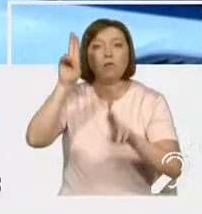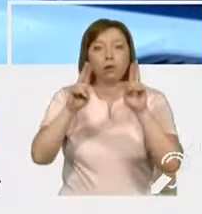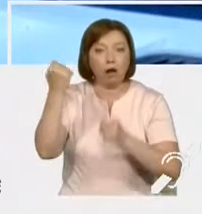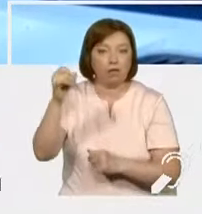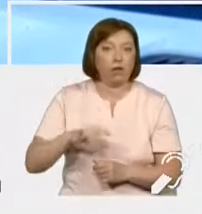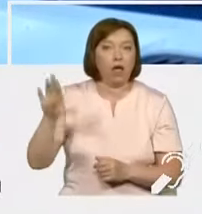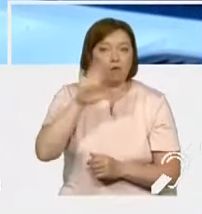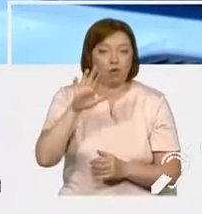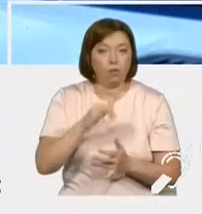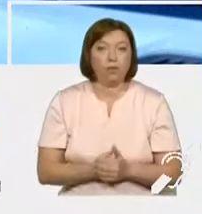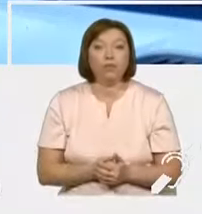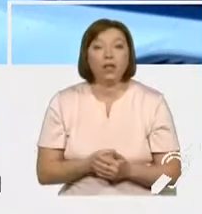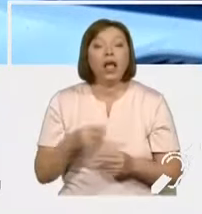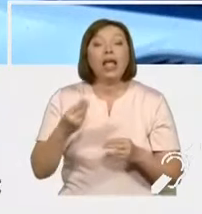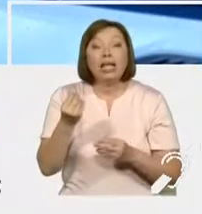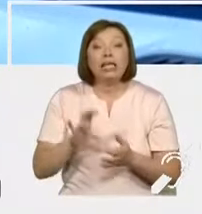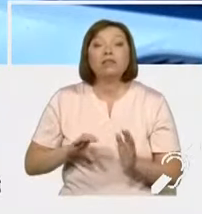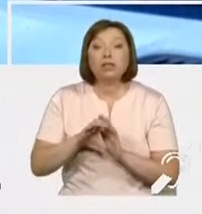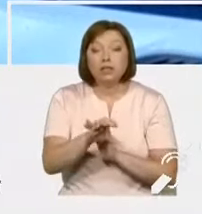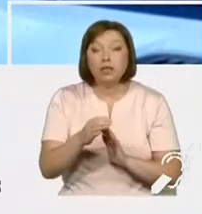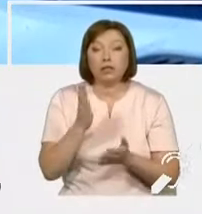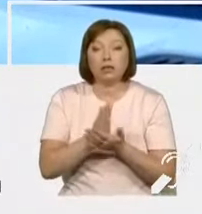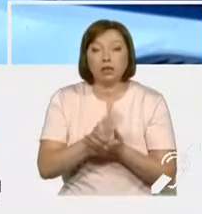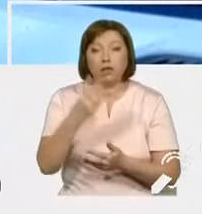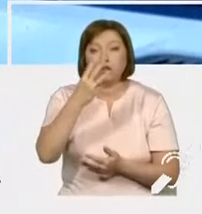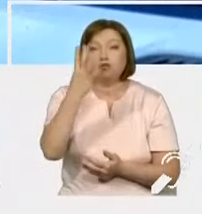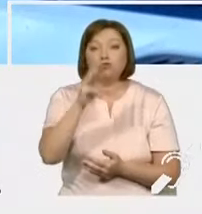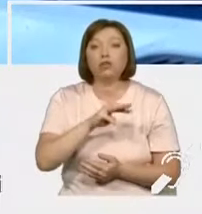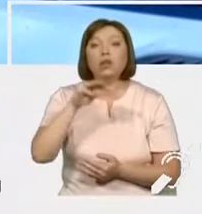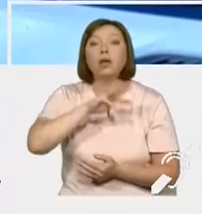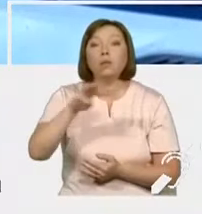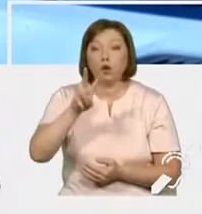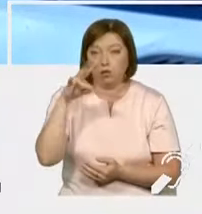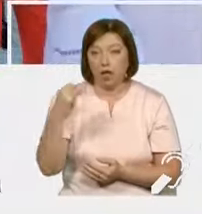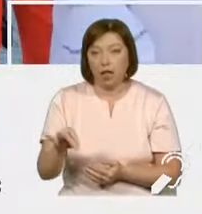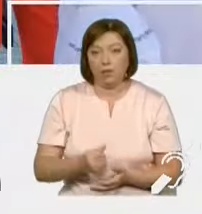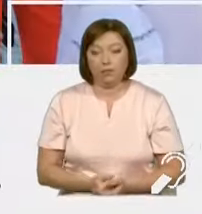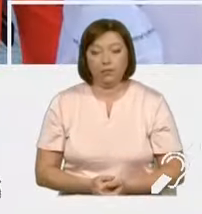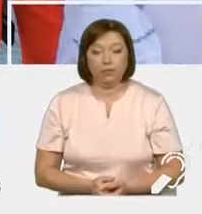standardelor europene în domeniu. Investiția se ridică la 34 de milioane de lei.